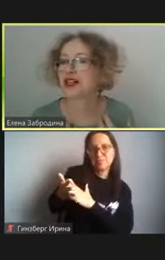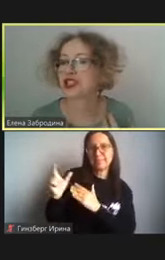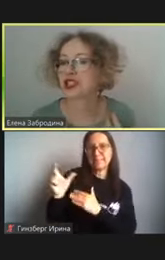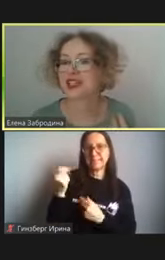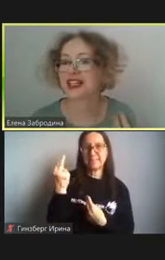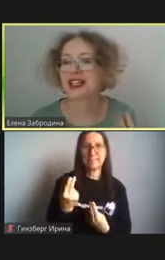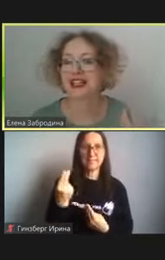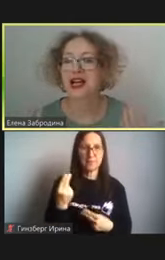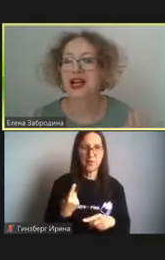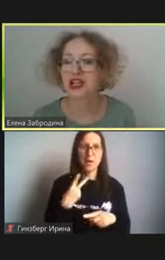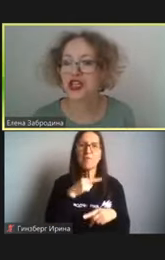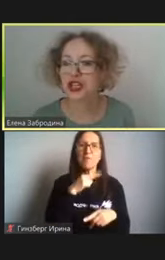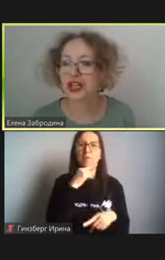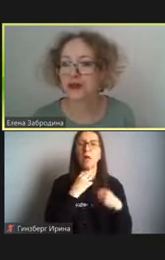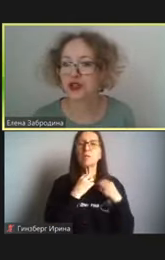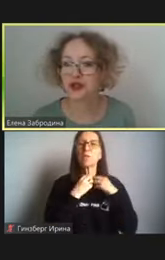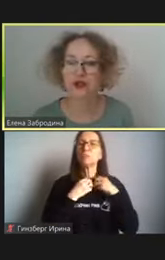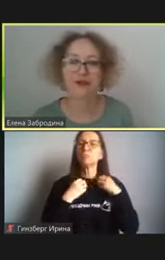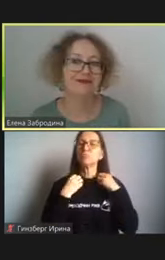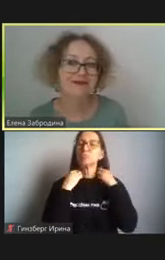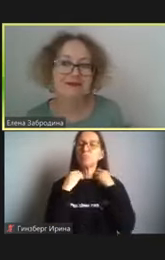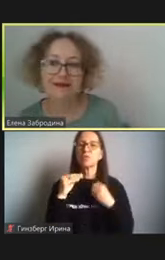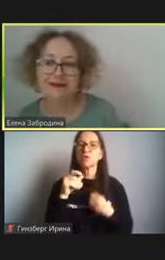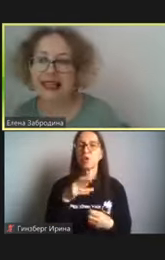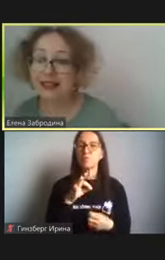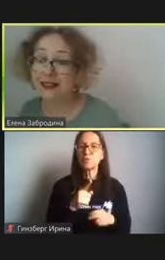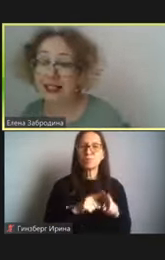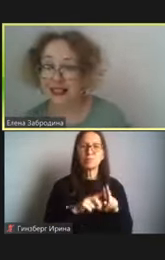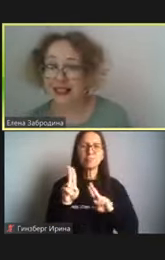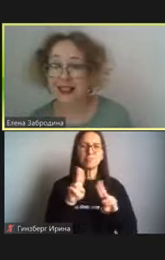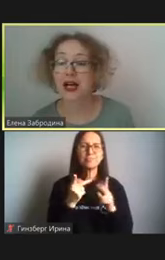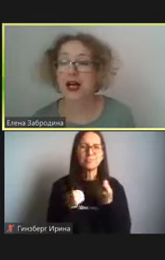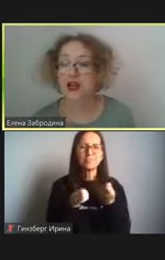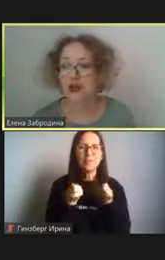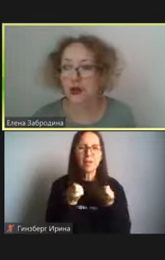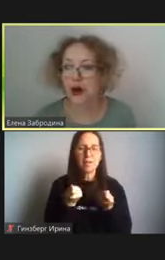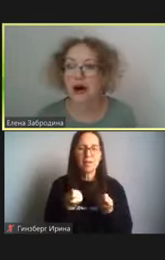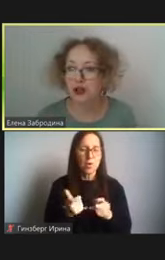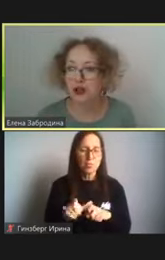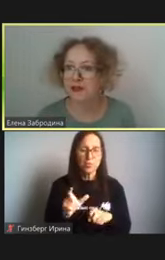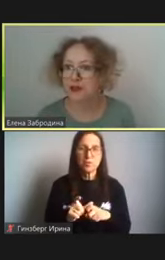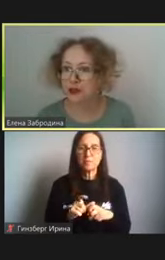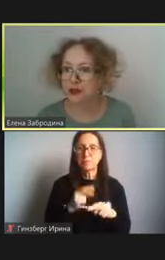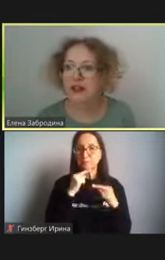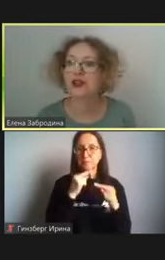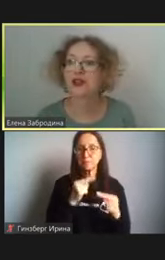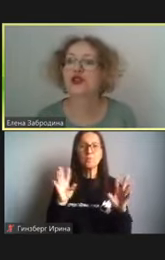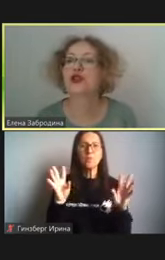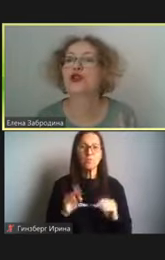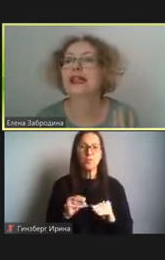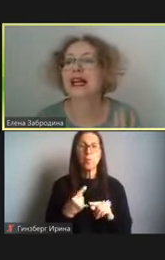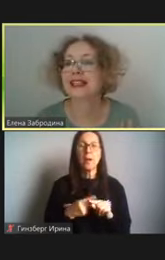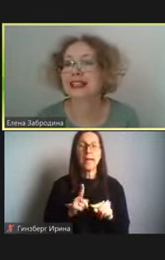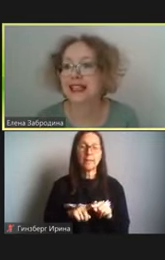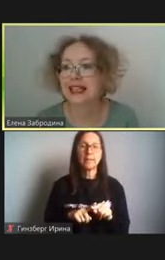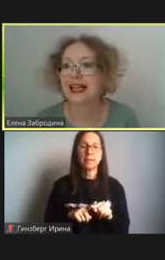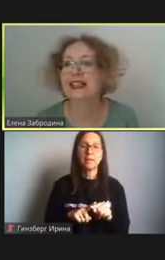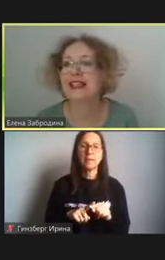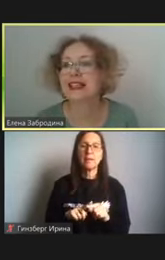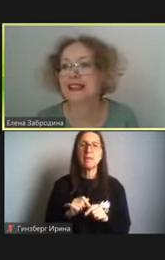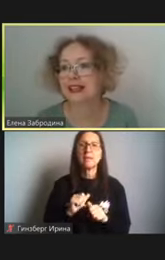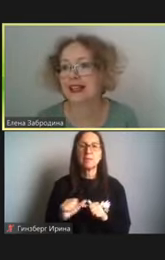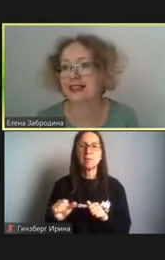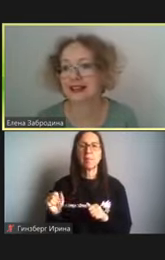пишет украшения, жемчуг. Надо сказать, что вот это все то, что и